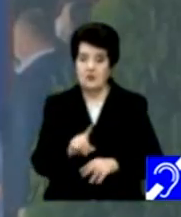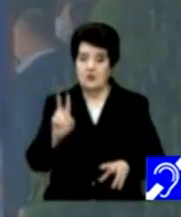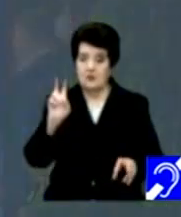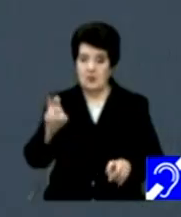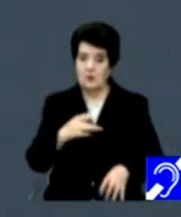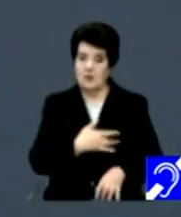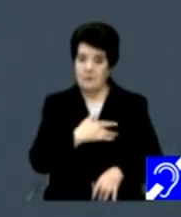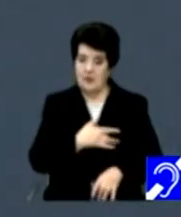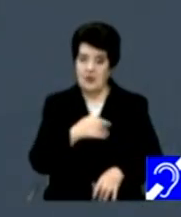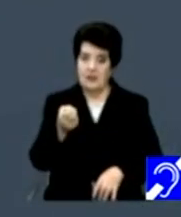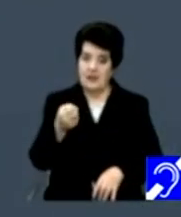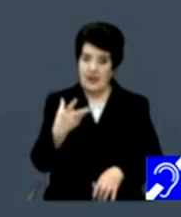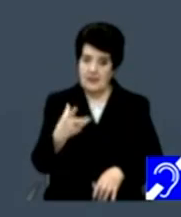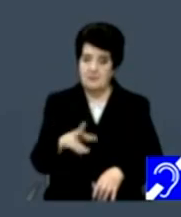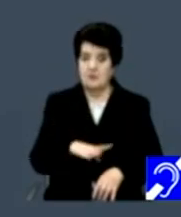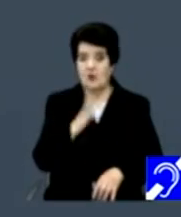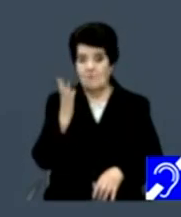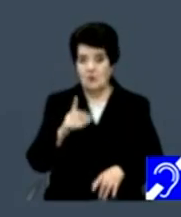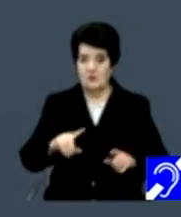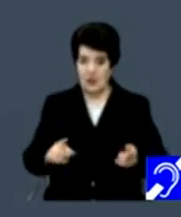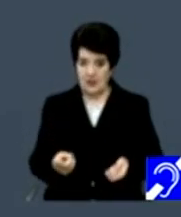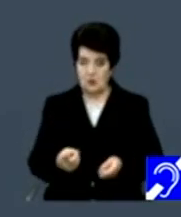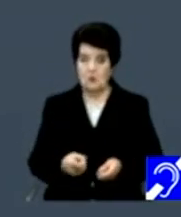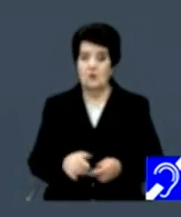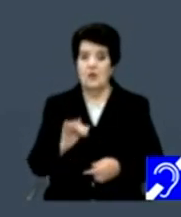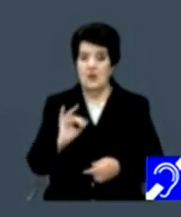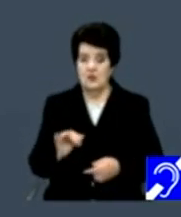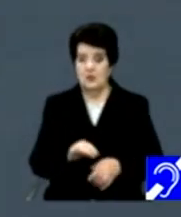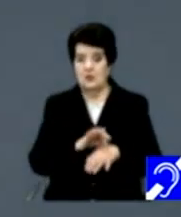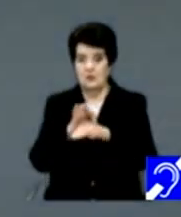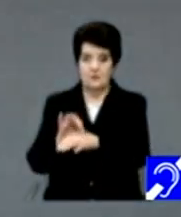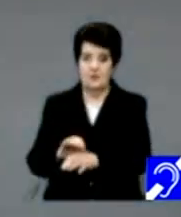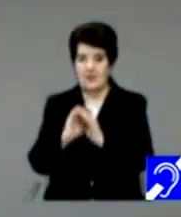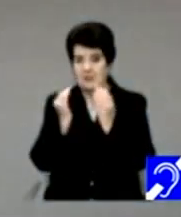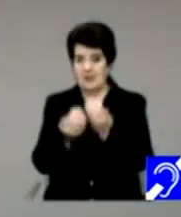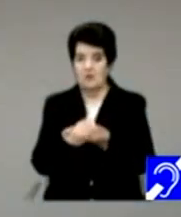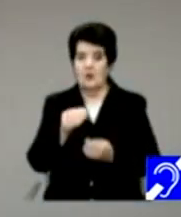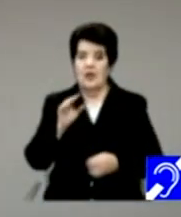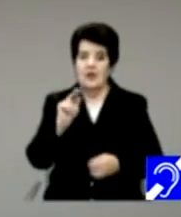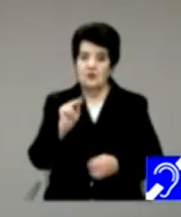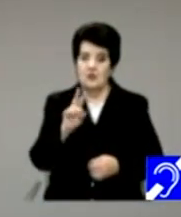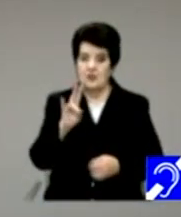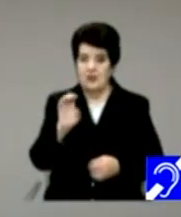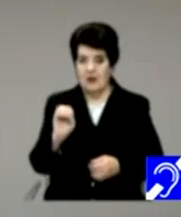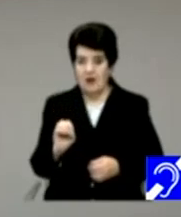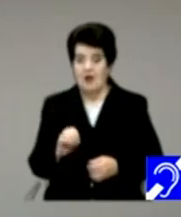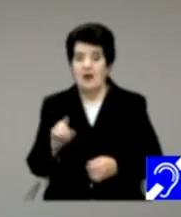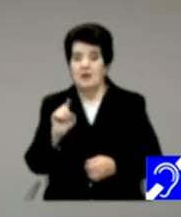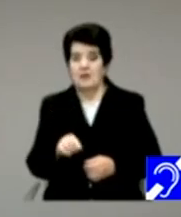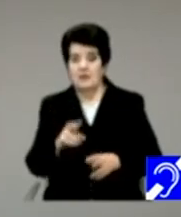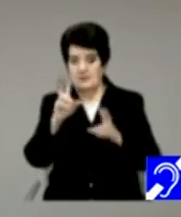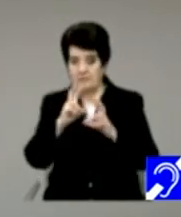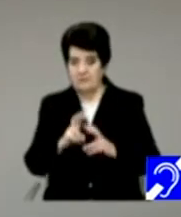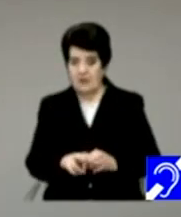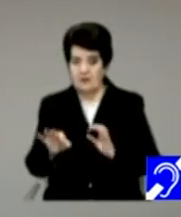de bănuit. 13 au și fost reținuți și urmează să fie duși în izolatorul CNA. Aceștia sunt cercetați pentru